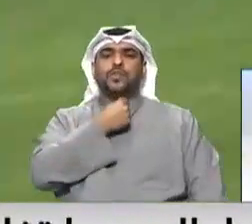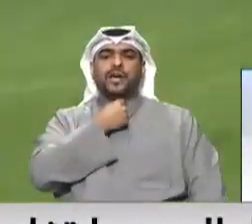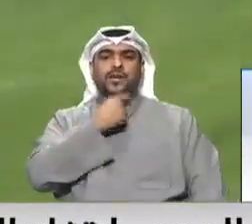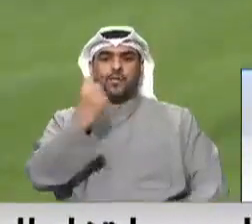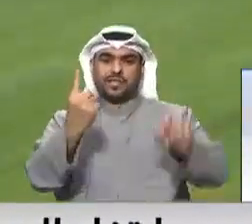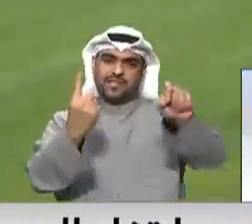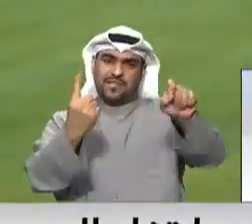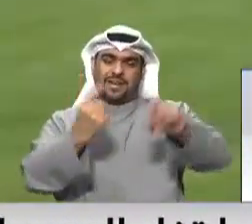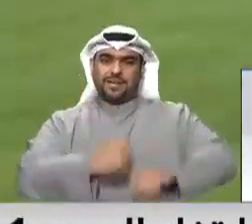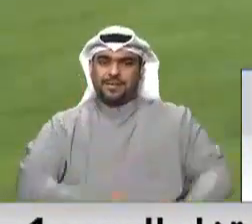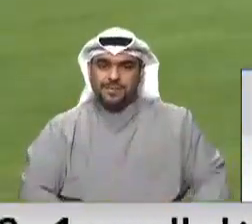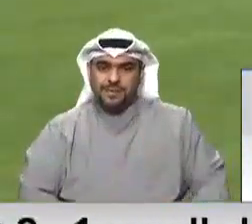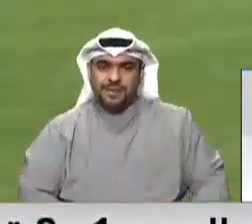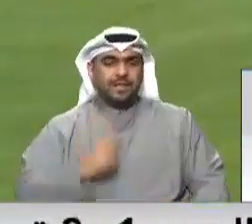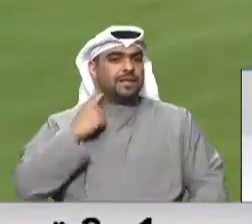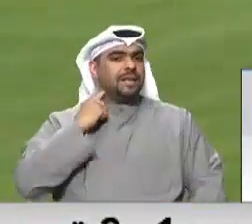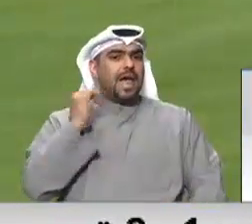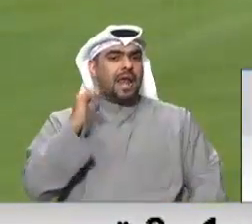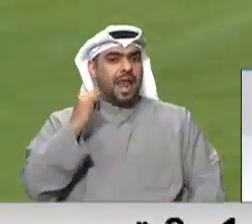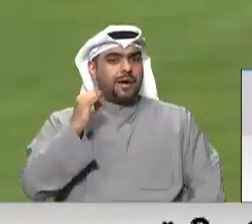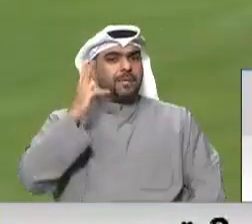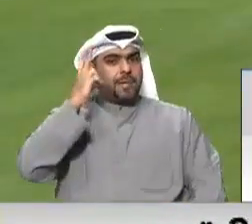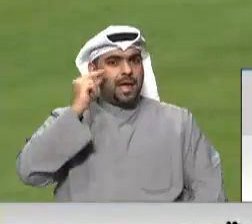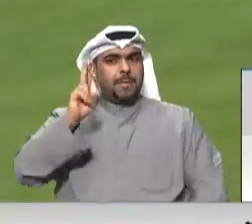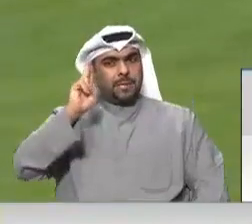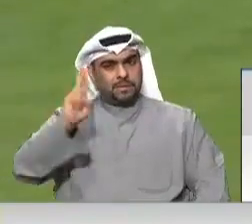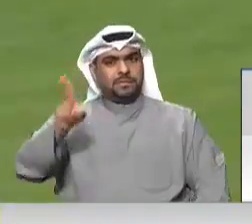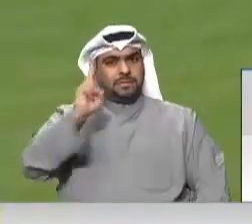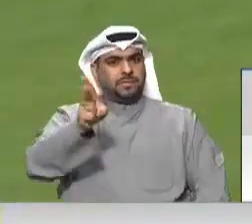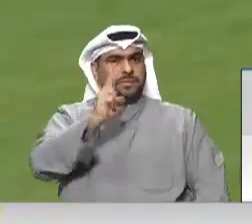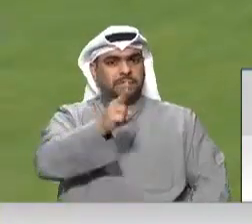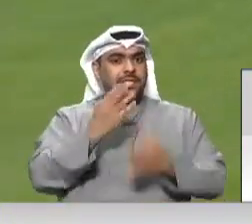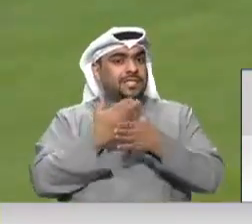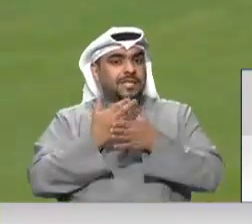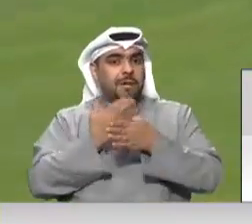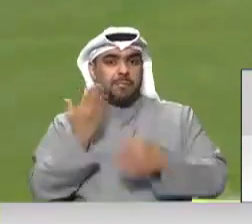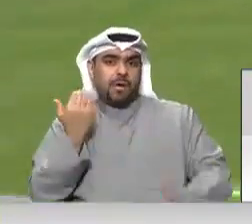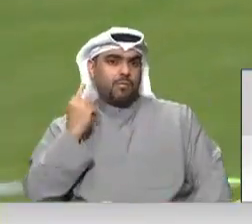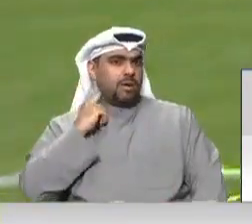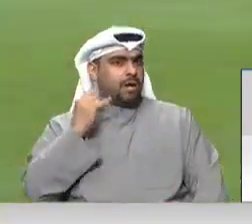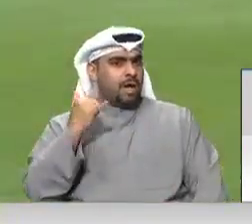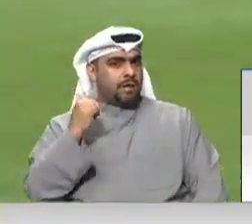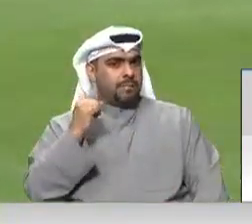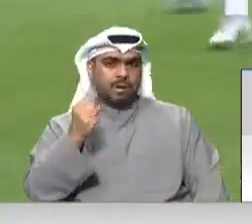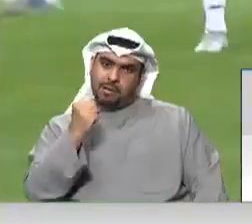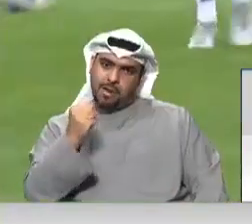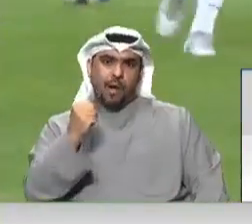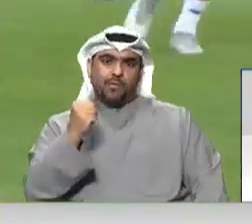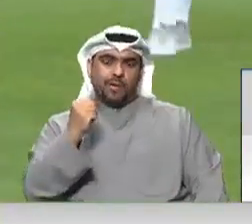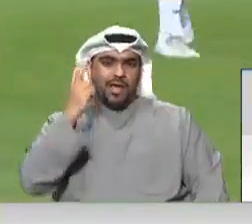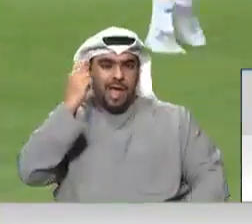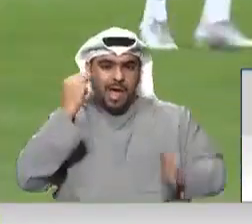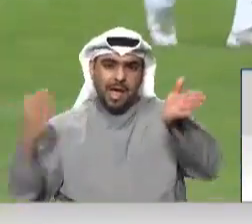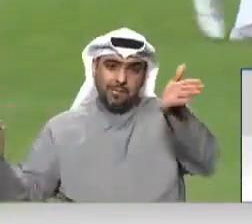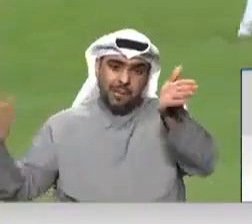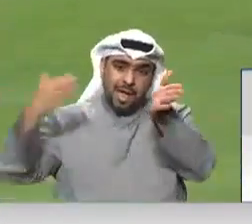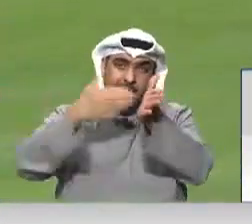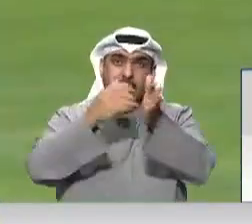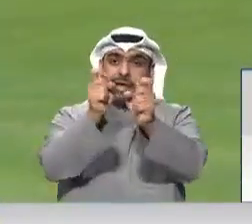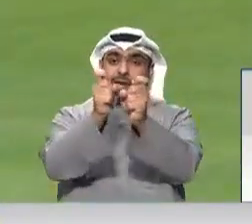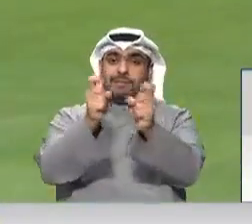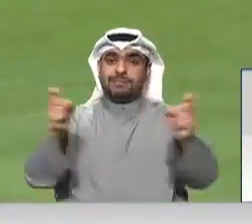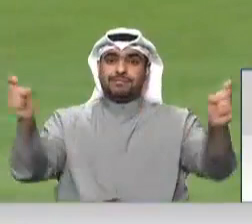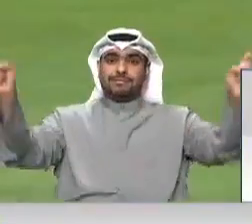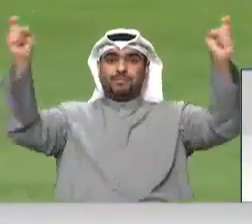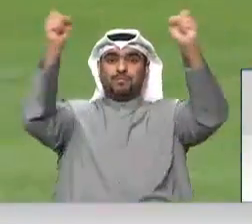نظيف. ويسعى العربي لمواصلة صحوته في الفترة الماضية بوصوله إلى نهائي كأس سمو ولي العهد